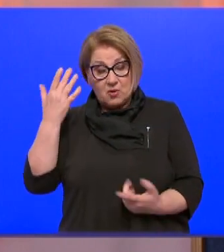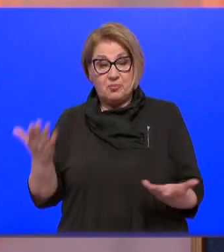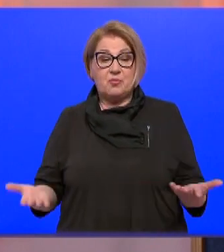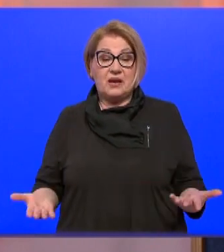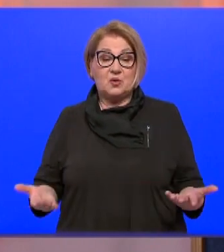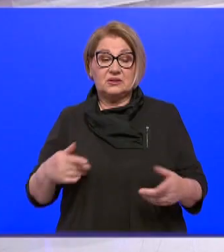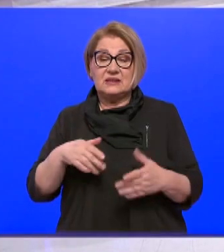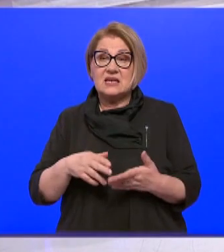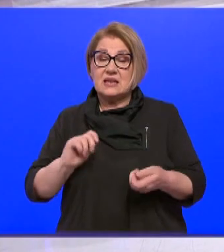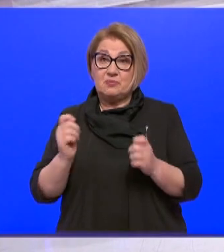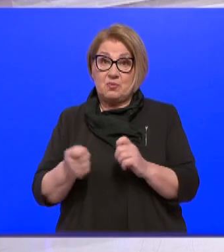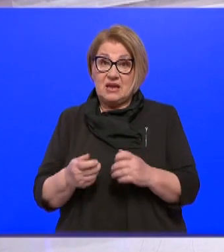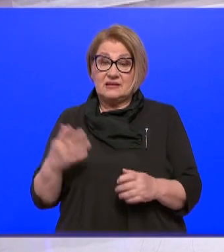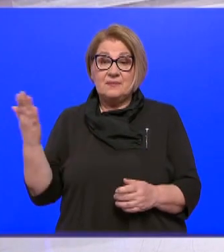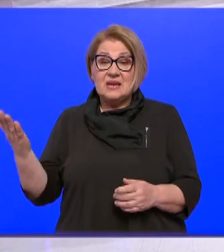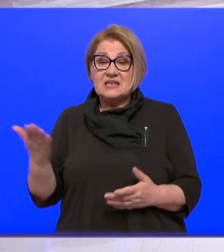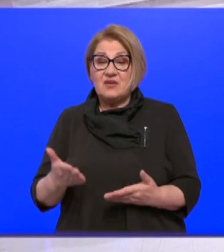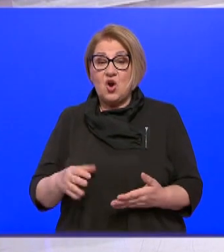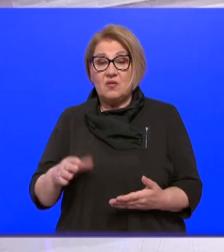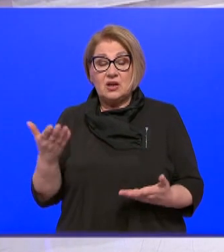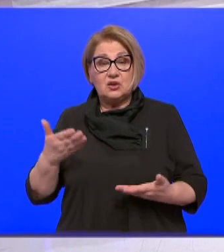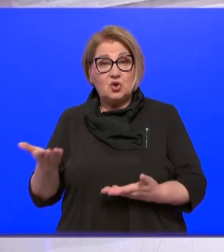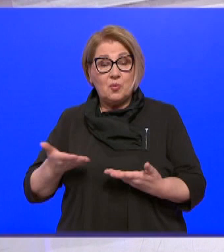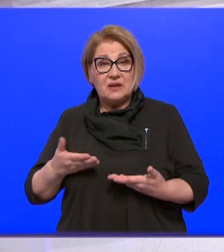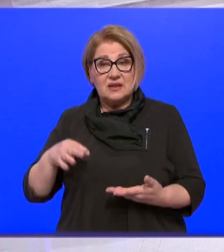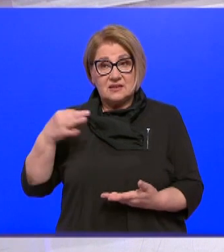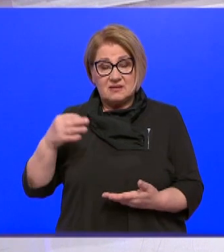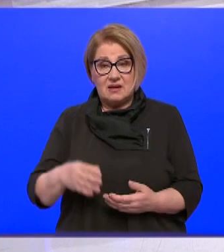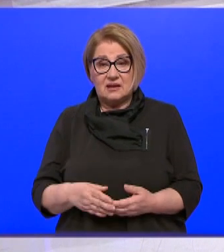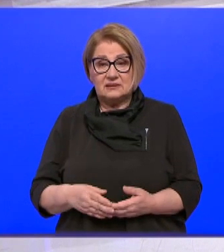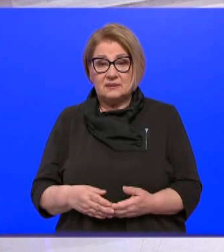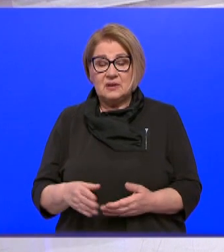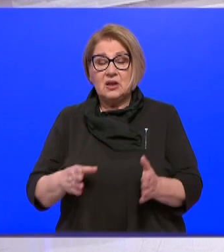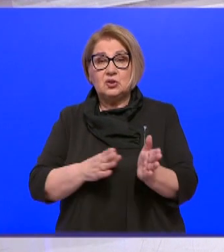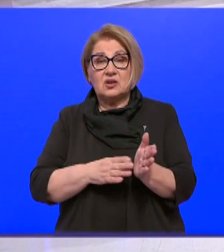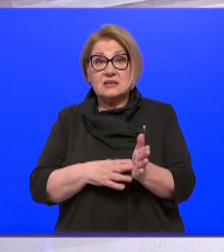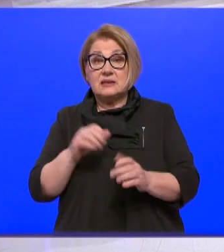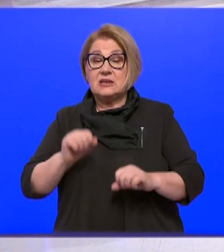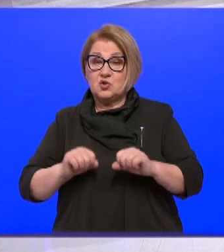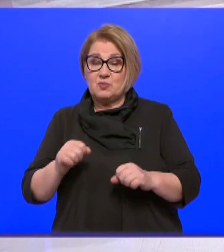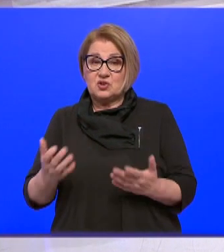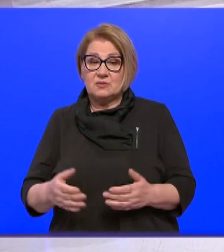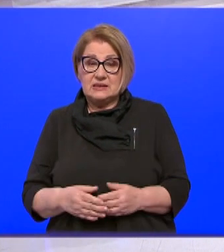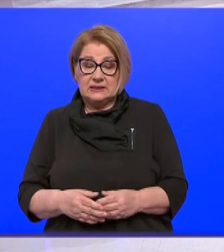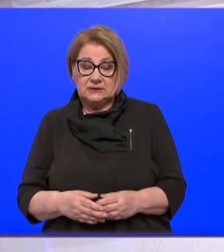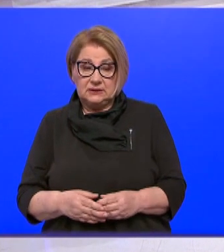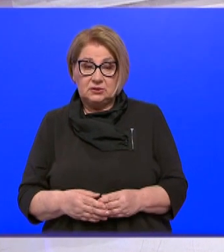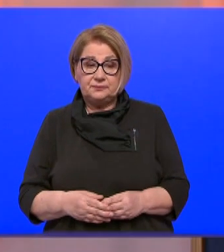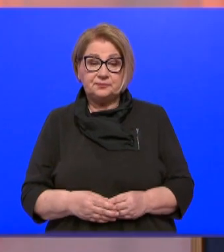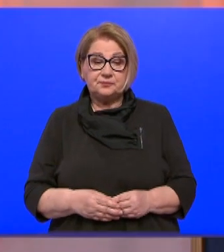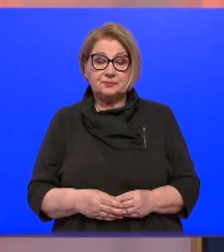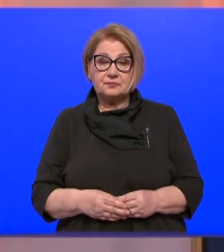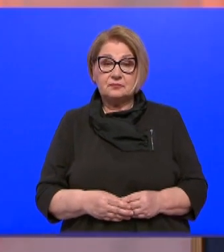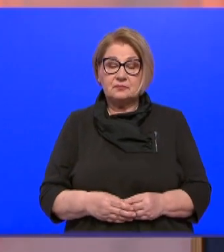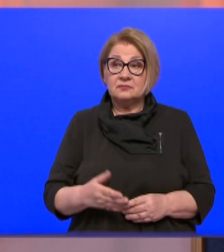upravo sve ove laureatkinje i dobitnice nagrada su dokazale da itekako su sposobne za to. Evo, poštovani gledatelji, sad,